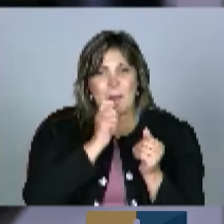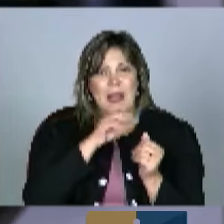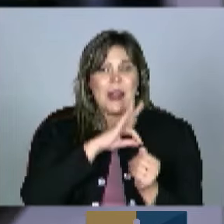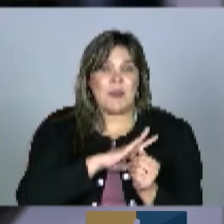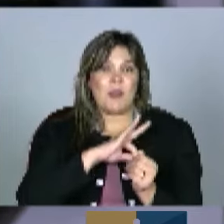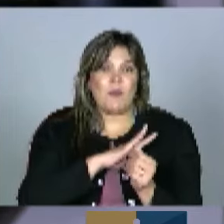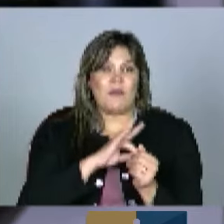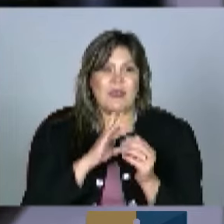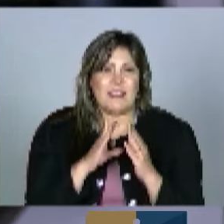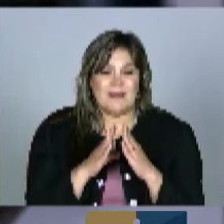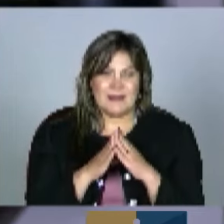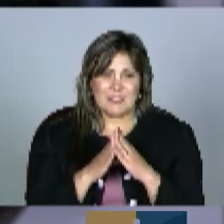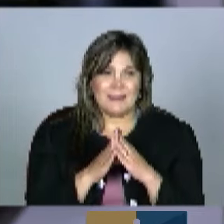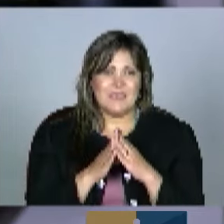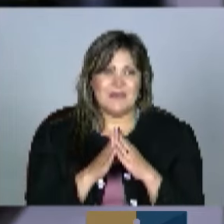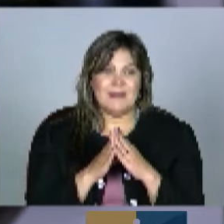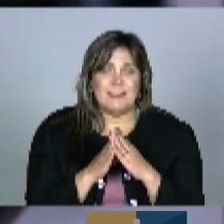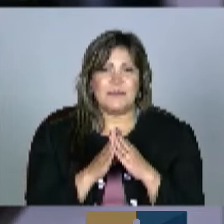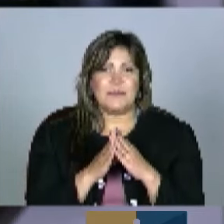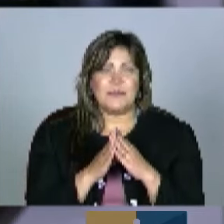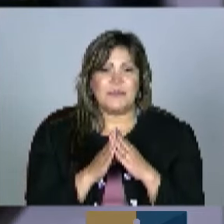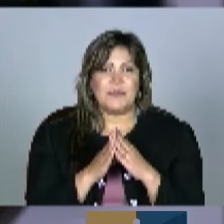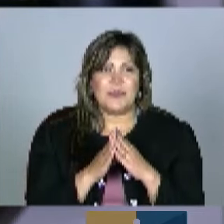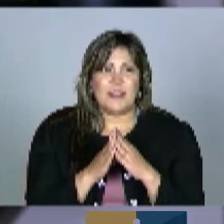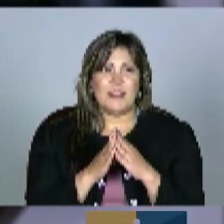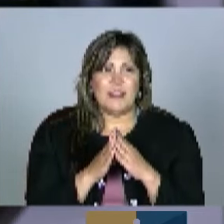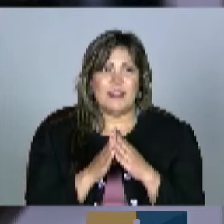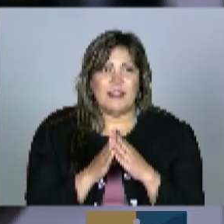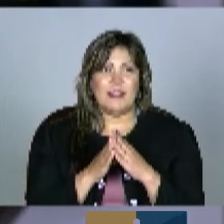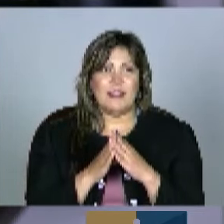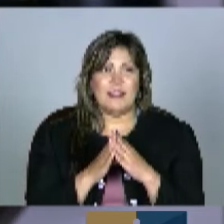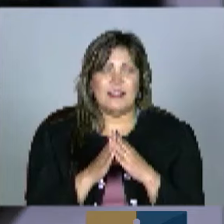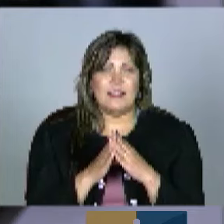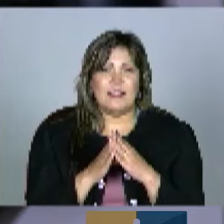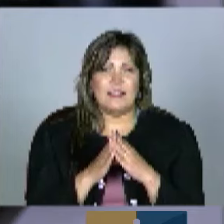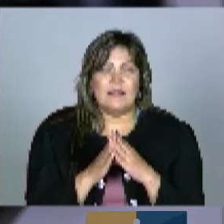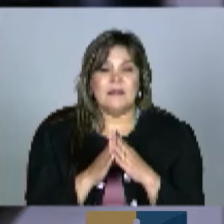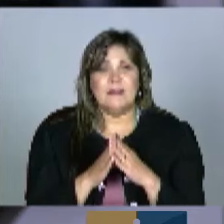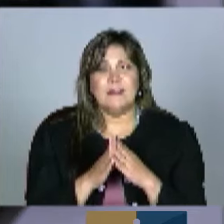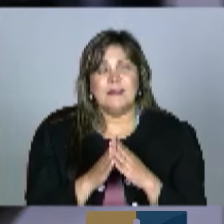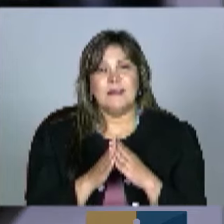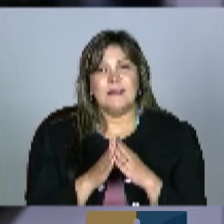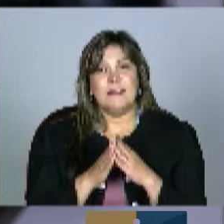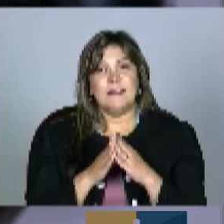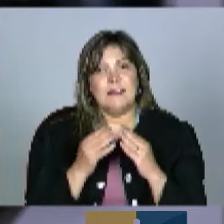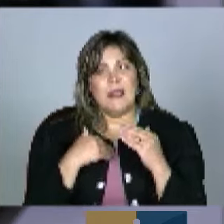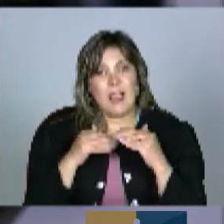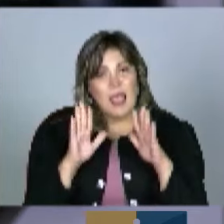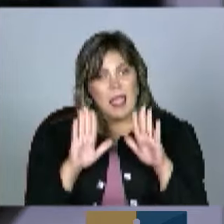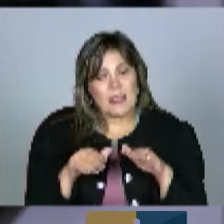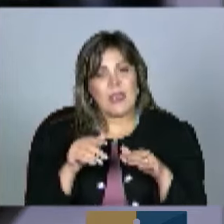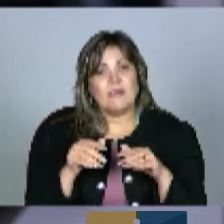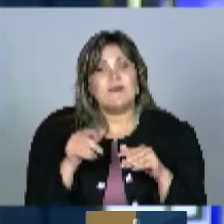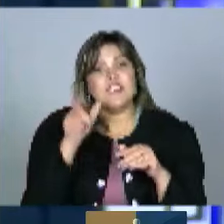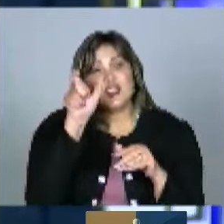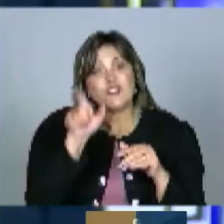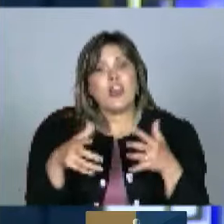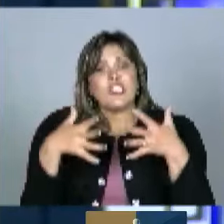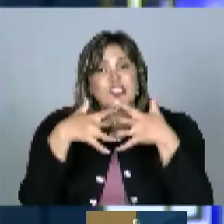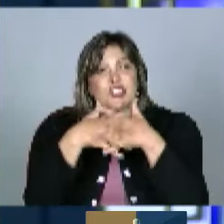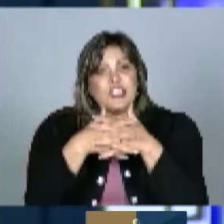يجعله فيشكر حضراتكم يا فند طيب سؤالي سياده المستشار انا دلوقتي ل شريكه